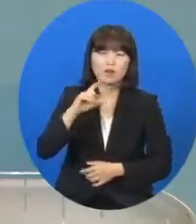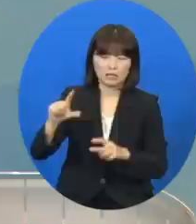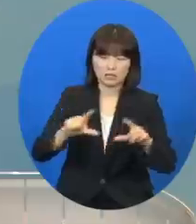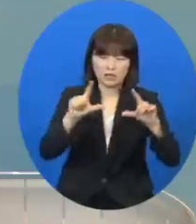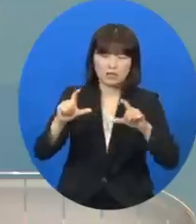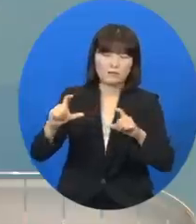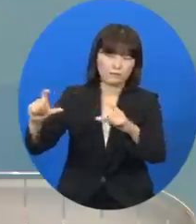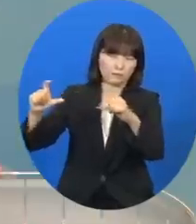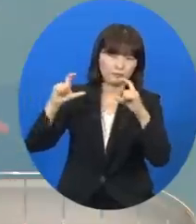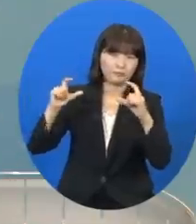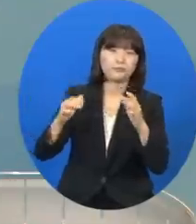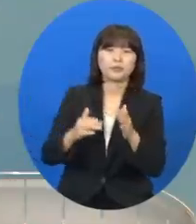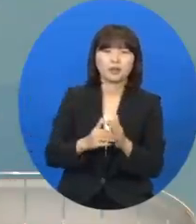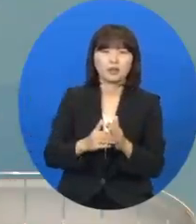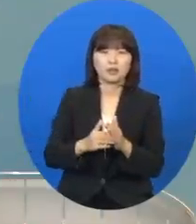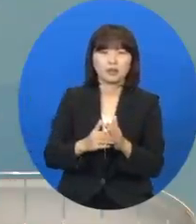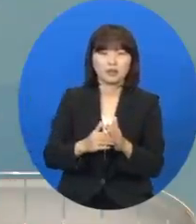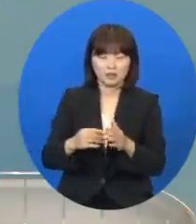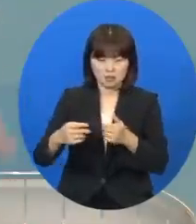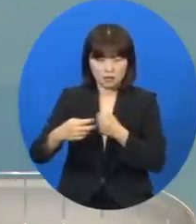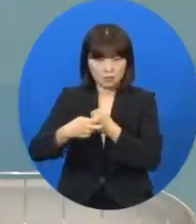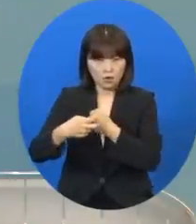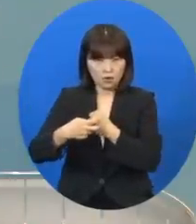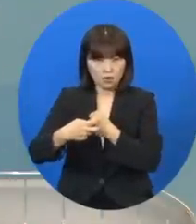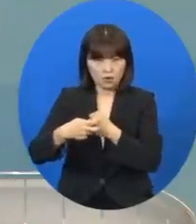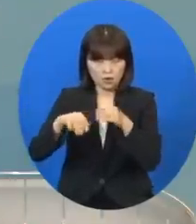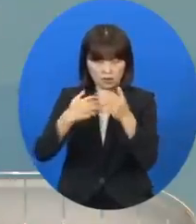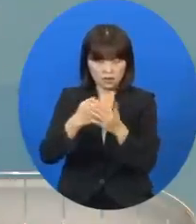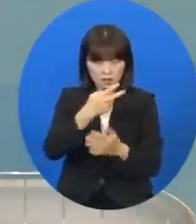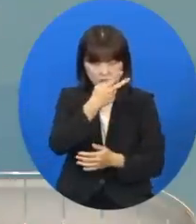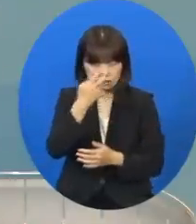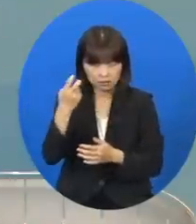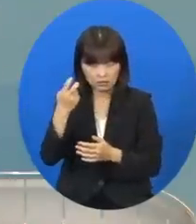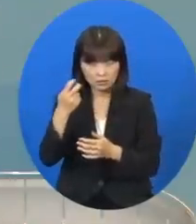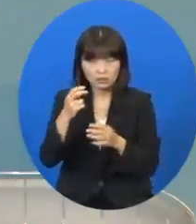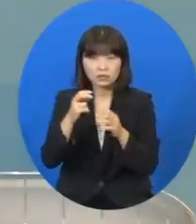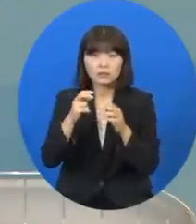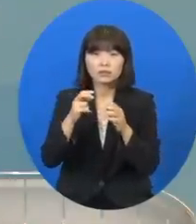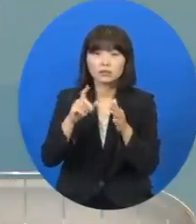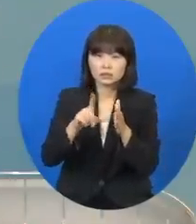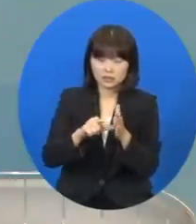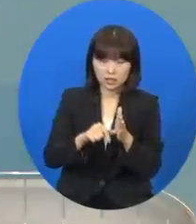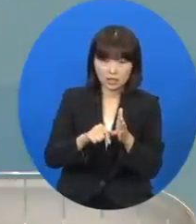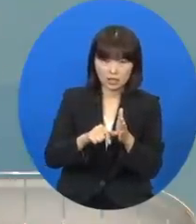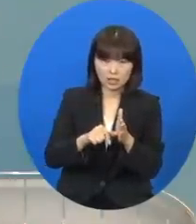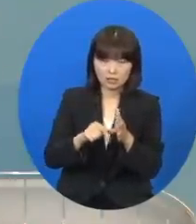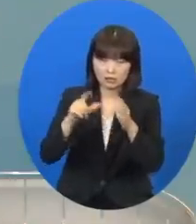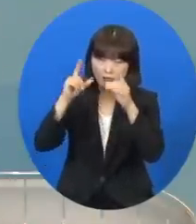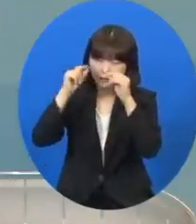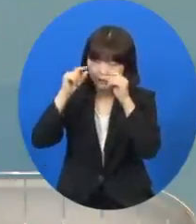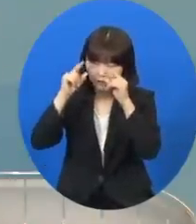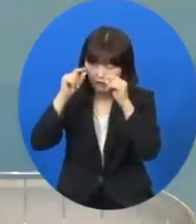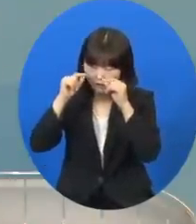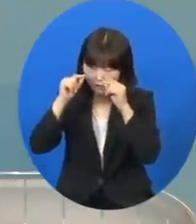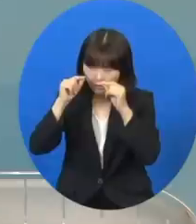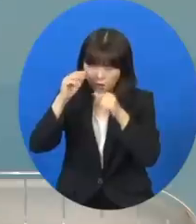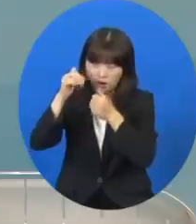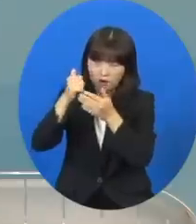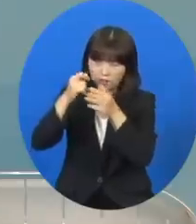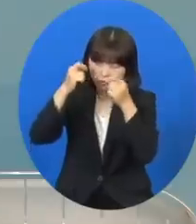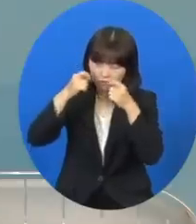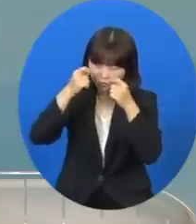받으십니다. 병원에 다 잠든 시간에 밤잠을 이루지 못하고 하나님께 눈물로